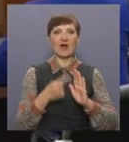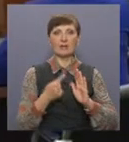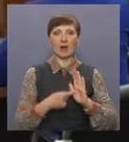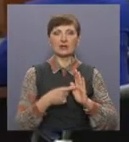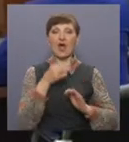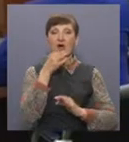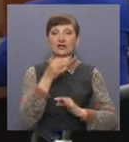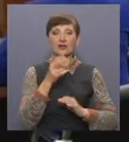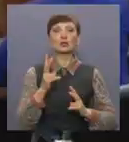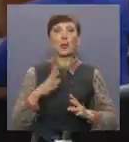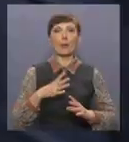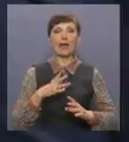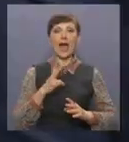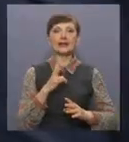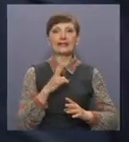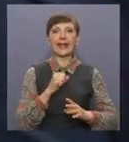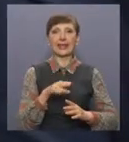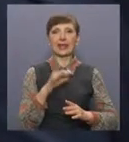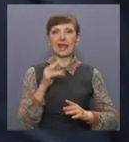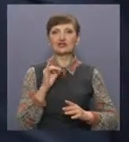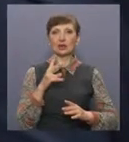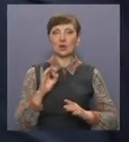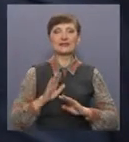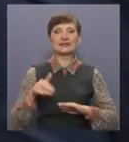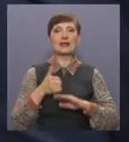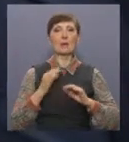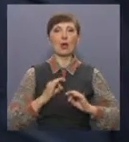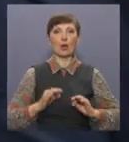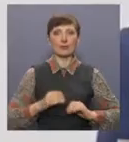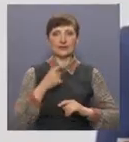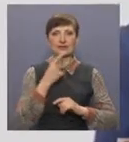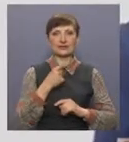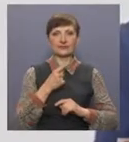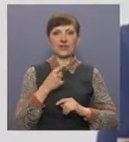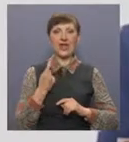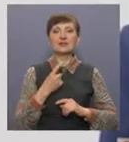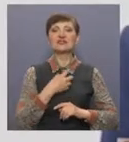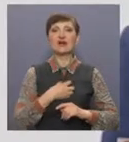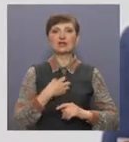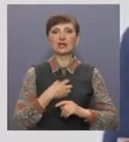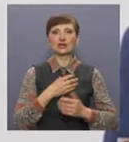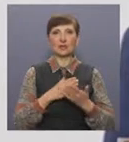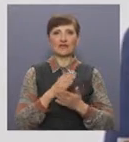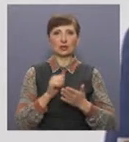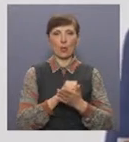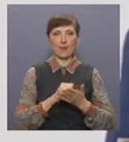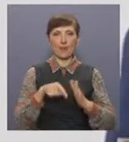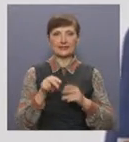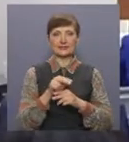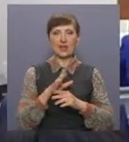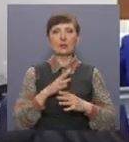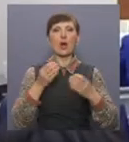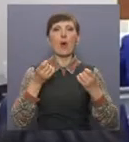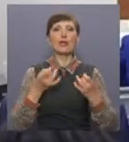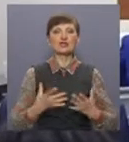Ответ пришлось держать Андрею Кравченко. Заместитель генерального прокурора отметил, что одним из важнейших направлений в документе стало